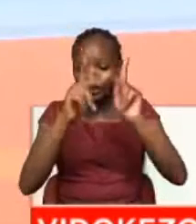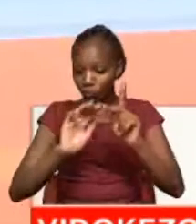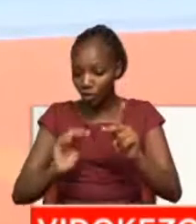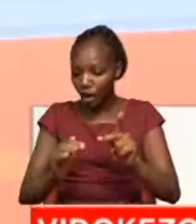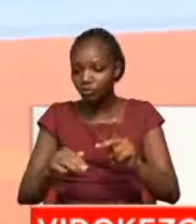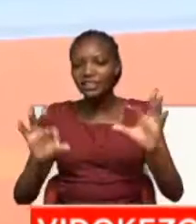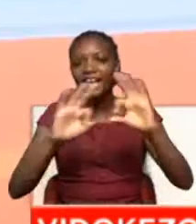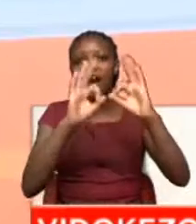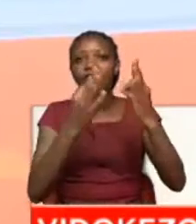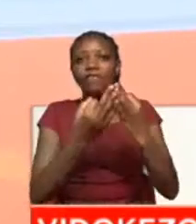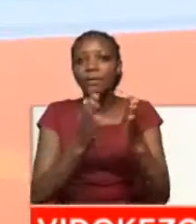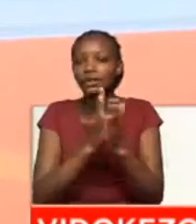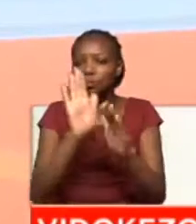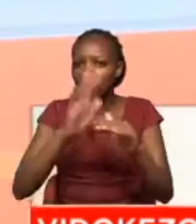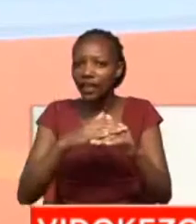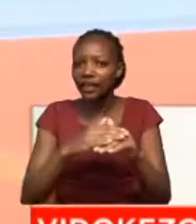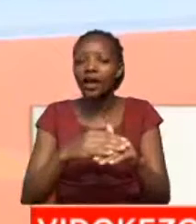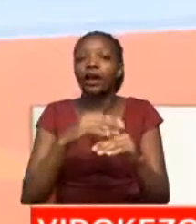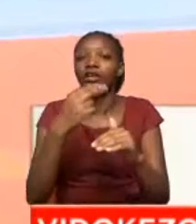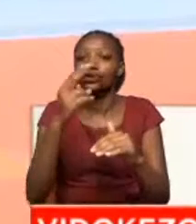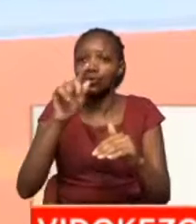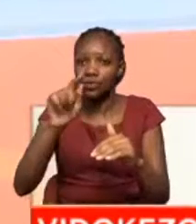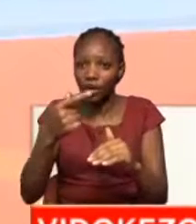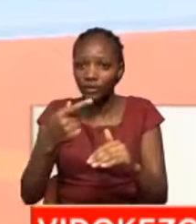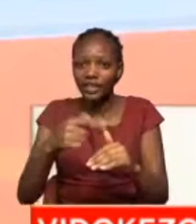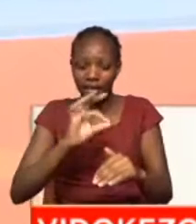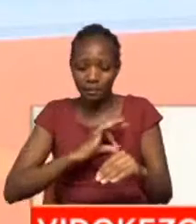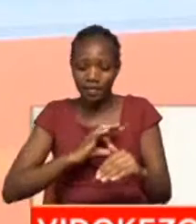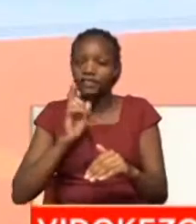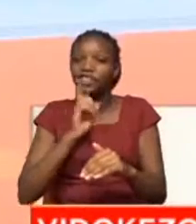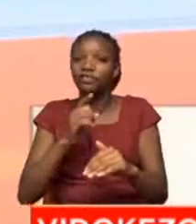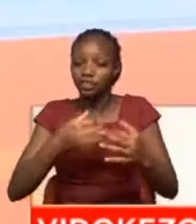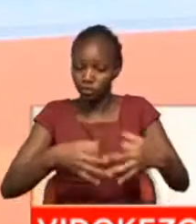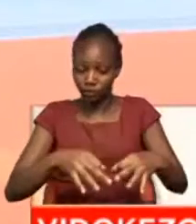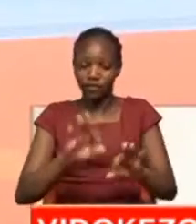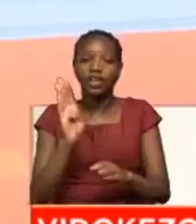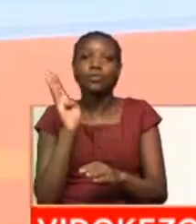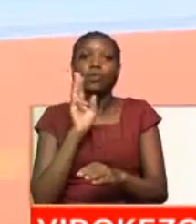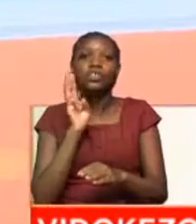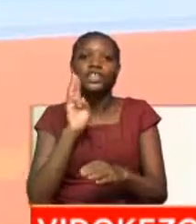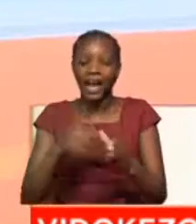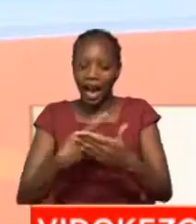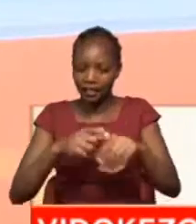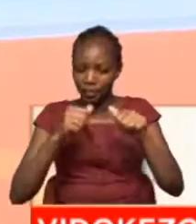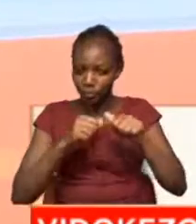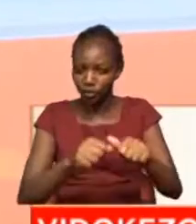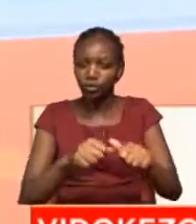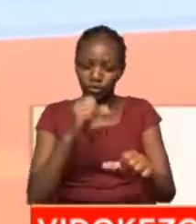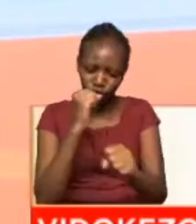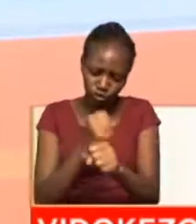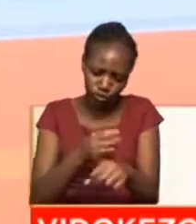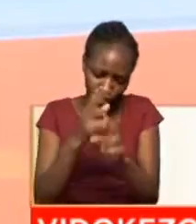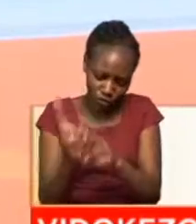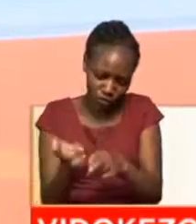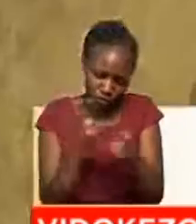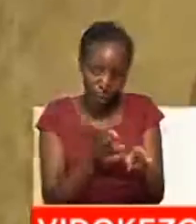ya 2000 zimenufaika na mipango ya maji ya bure ili kuendesha shughuli zao za kila siku.